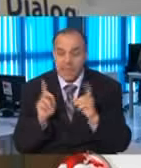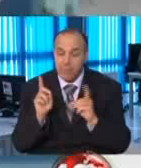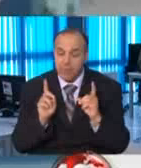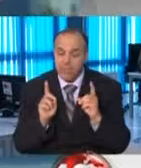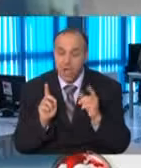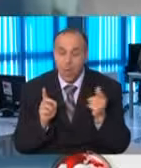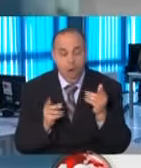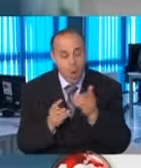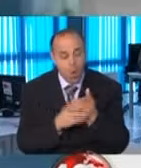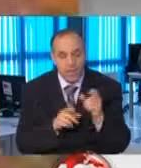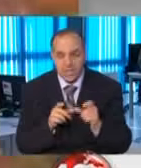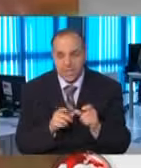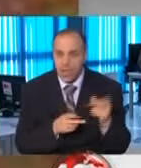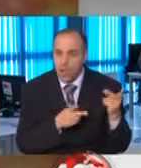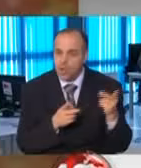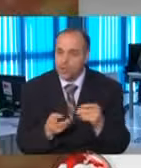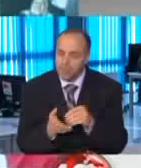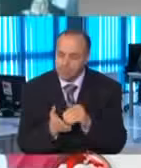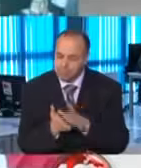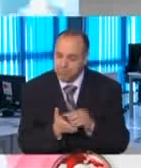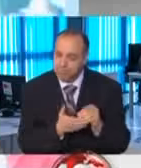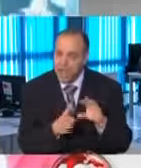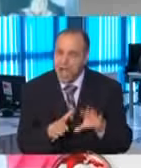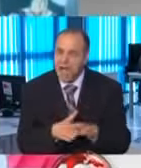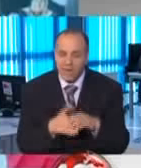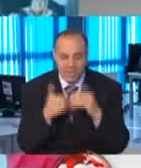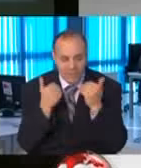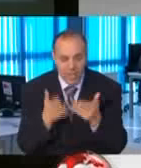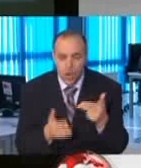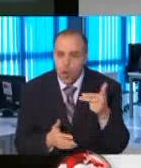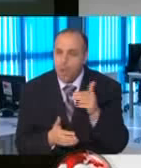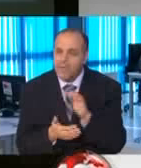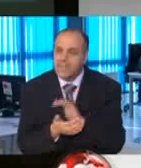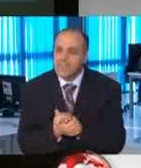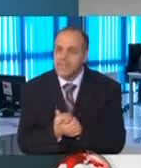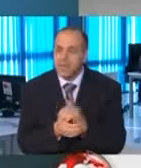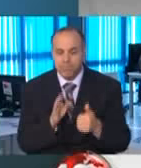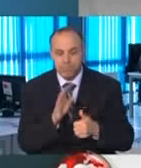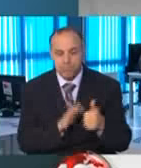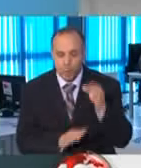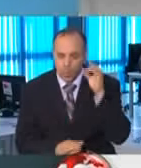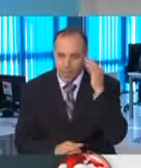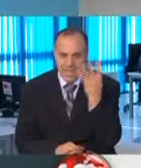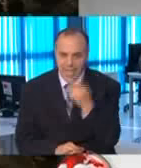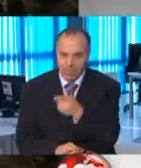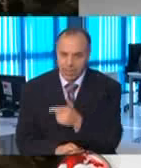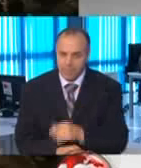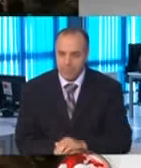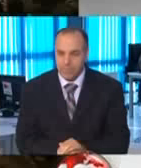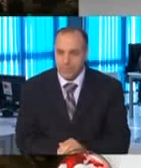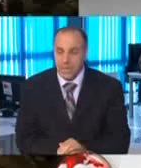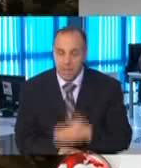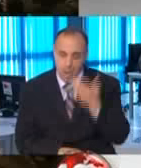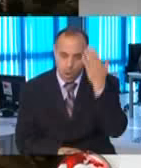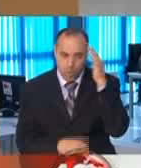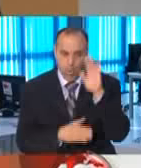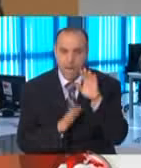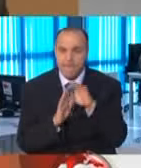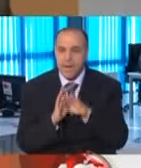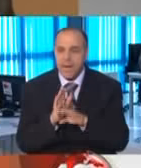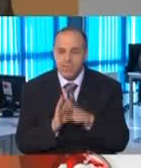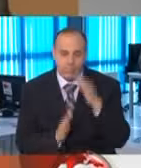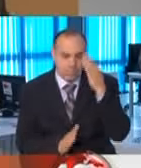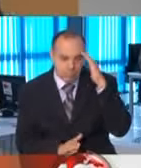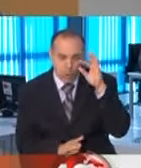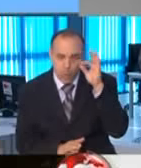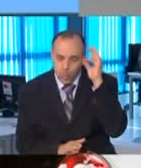الإنسان. وشهد الحضور تسجيلا لحفل تسليم جائزة نوبل للفائزين التونسيين، كما عرضت أيضا برامج تعريفية